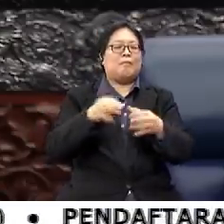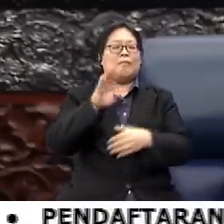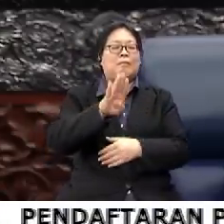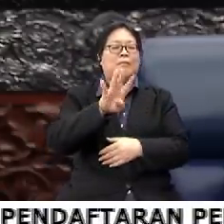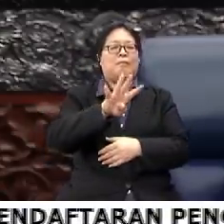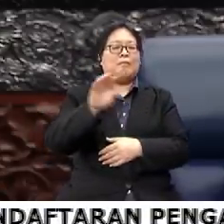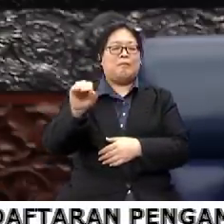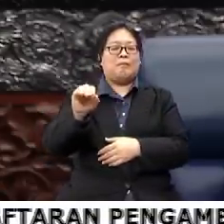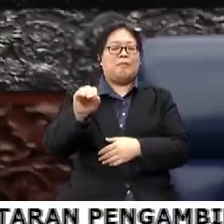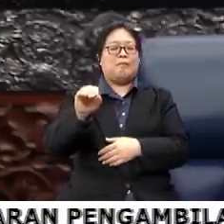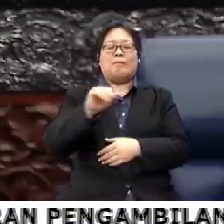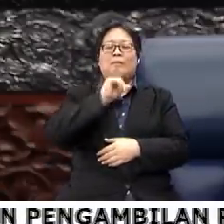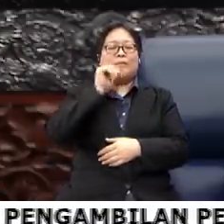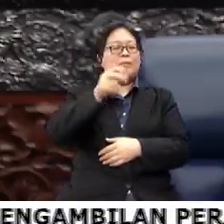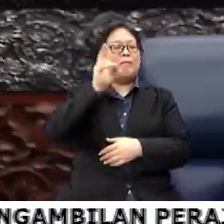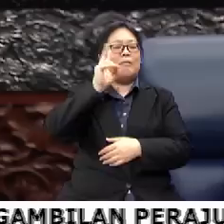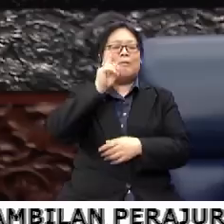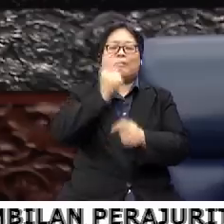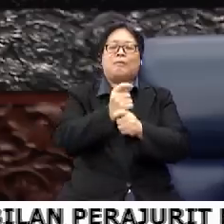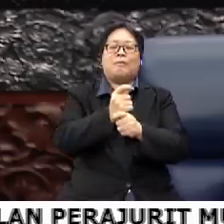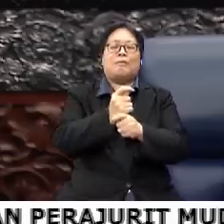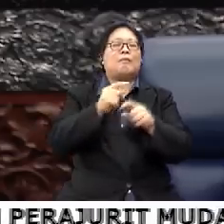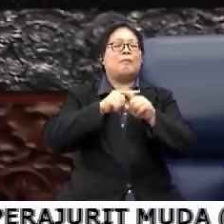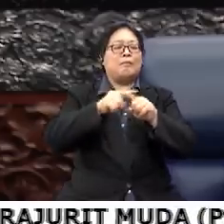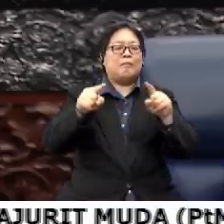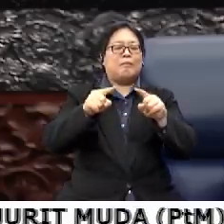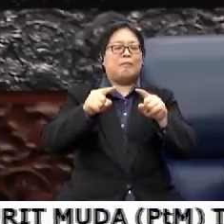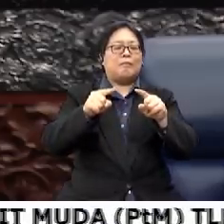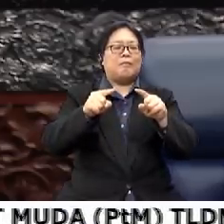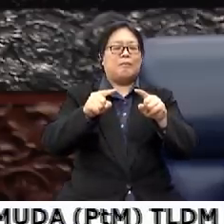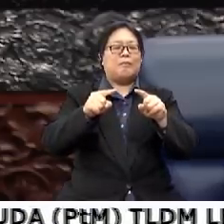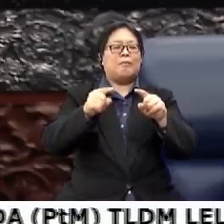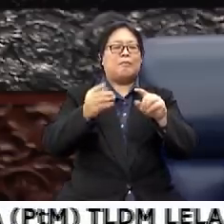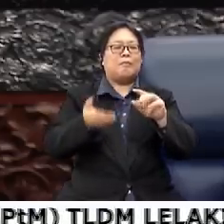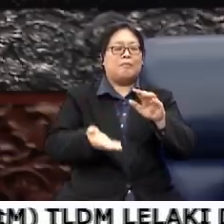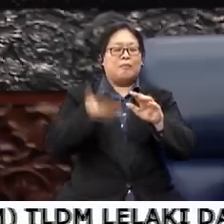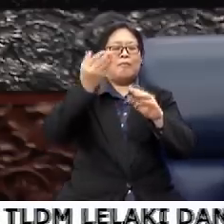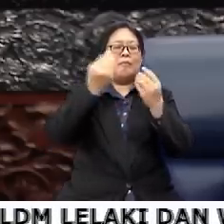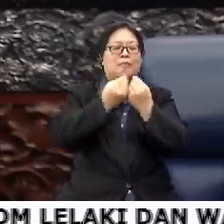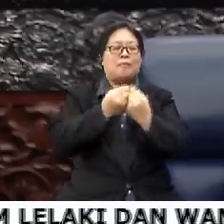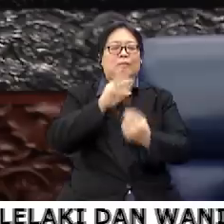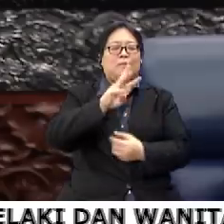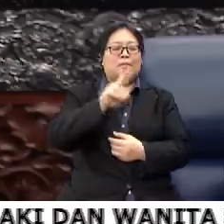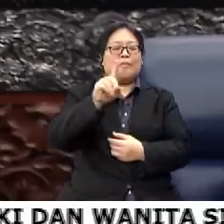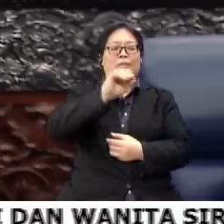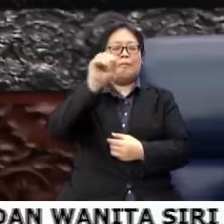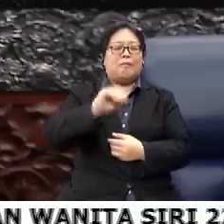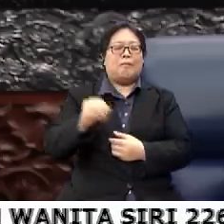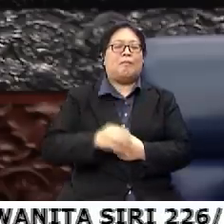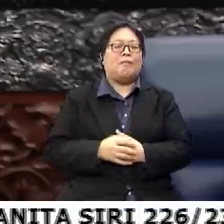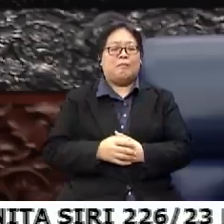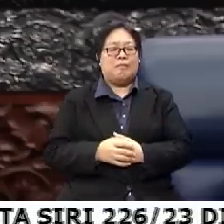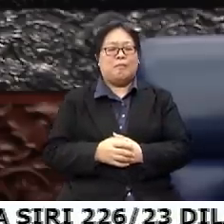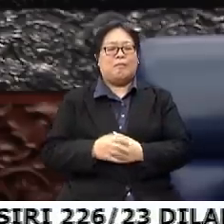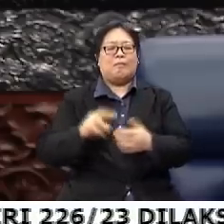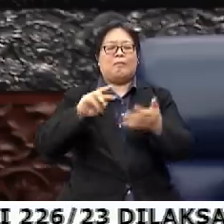B40 bukan lagi kekal B40, tapi telah pun meningkat berkadar 61%. Dan ini